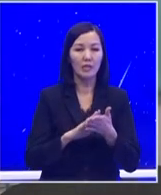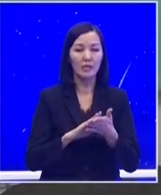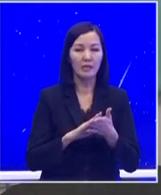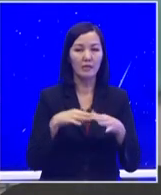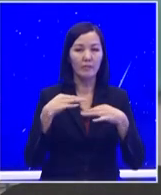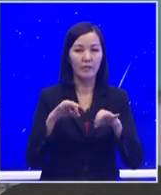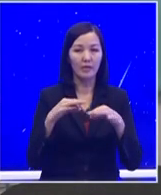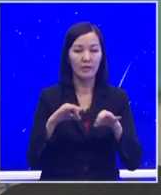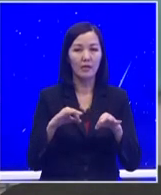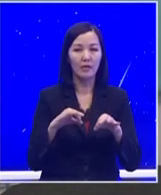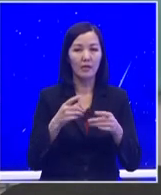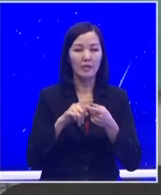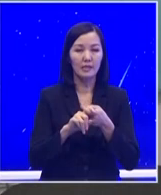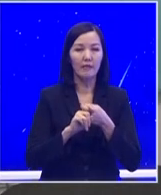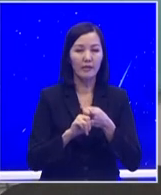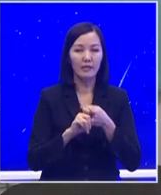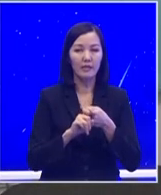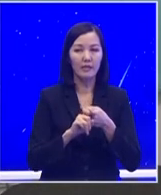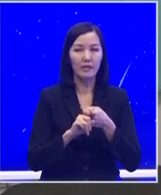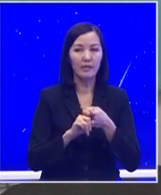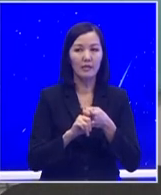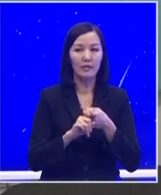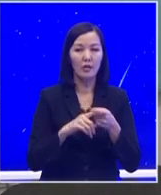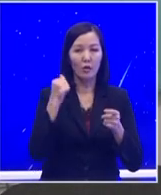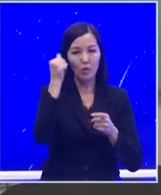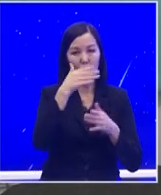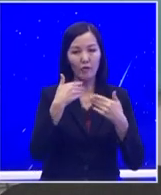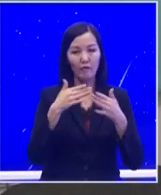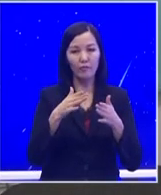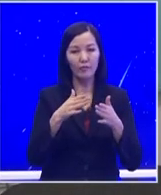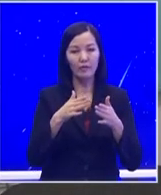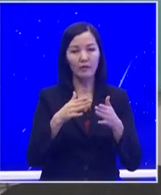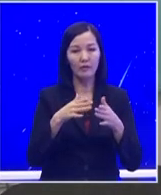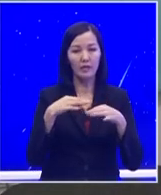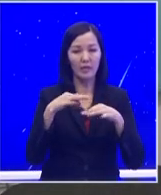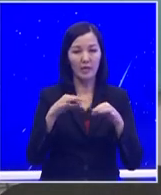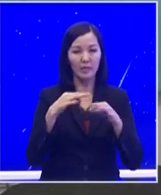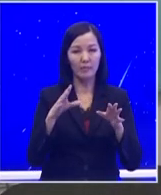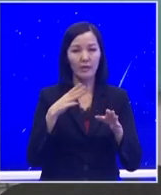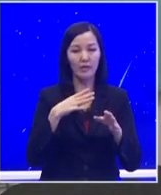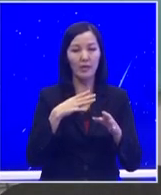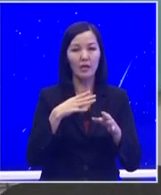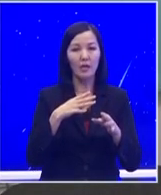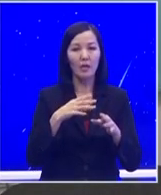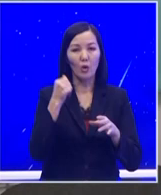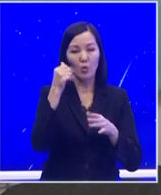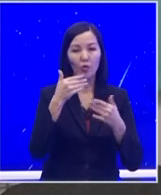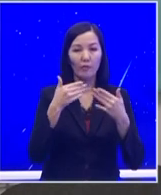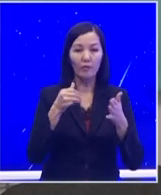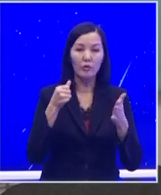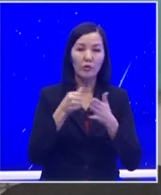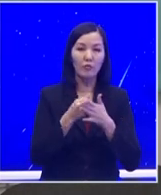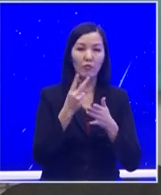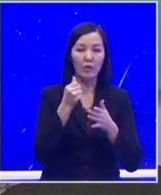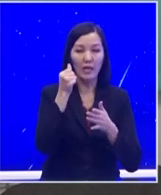средства зависит от года выпуска транспортного средства. То есть год выпуска до